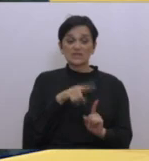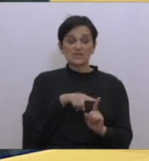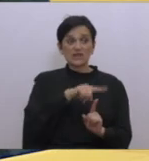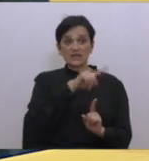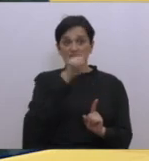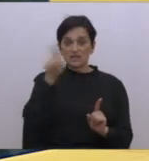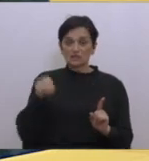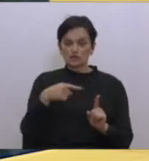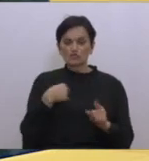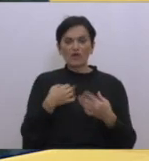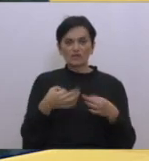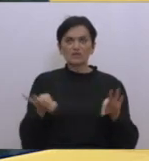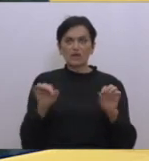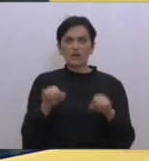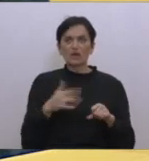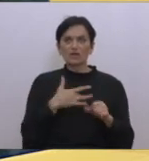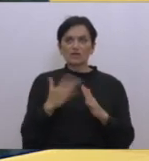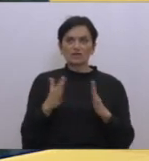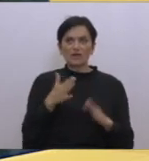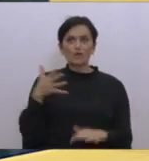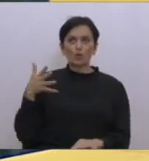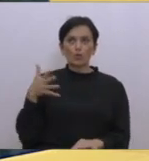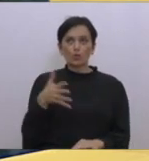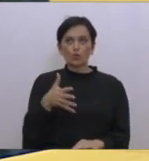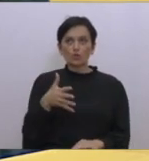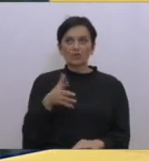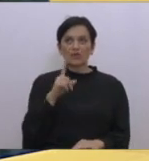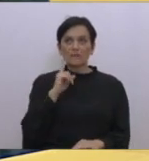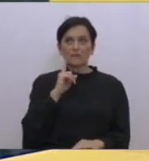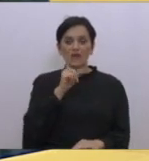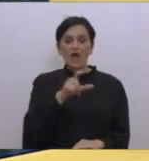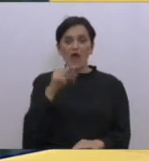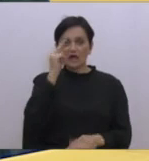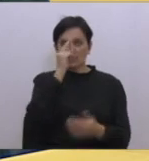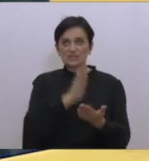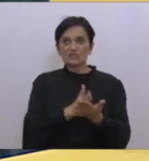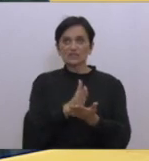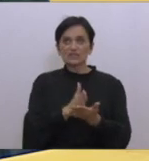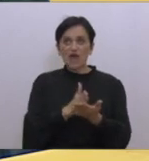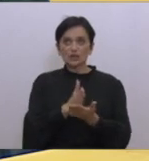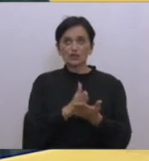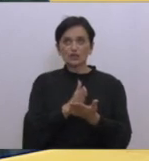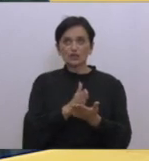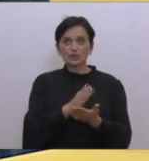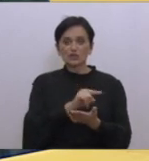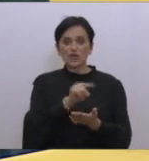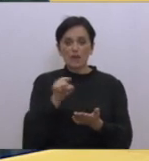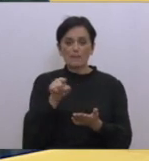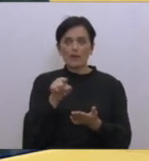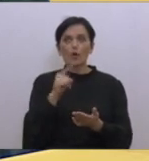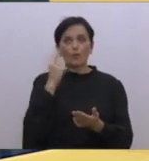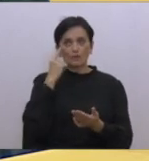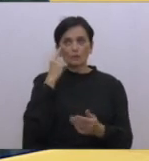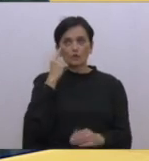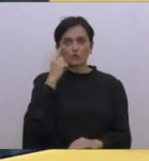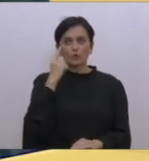ჩვენ თავისუფლად შეგვიძლია დაახლოებით 5000 ახალგაზრდის სტაჟირებაზე გავიდეთ, რაც ფიქრობთ რომ